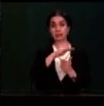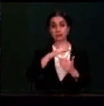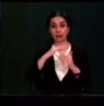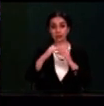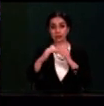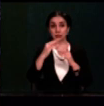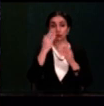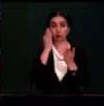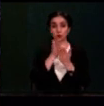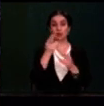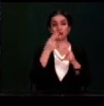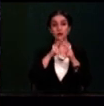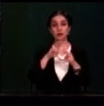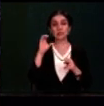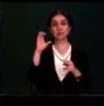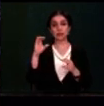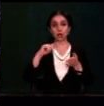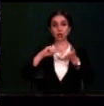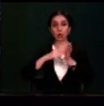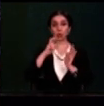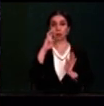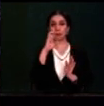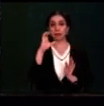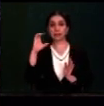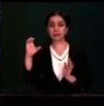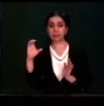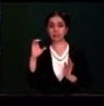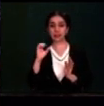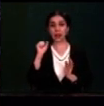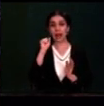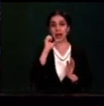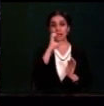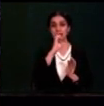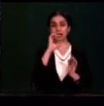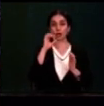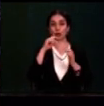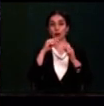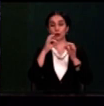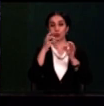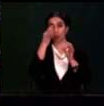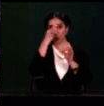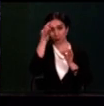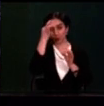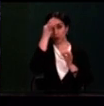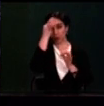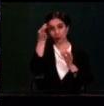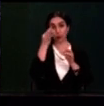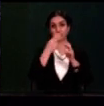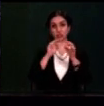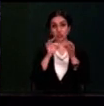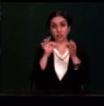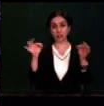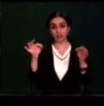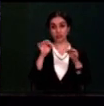deb atalar edi. Demak, BC AC to'g'ri chizig'imizning alfa tekislikdagi